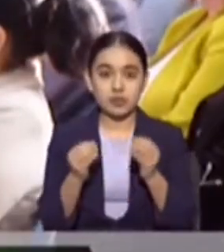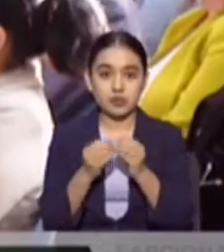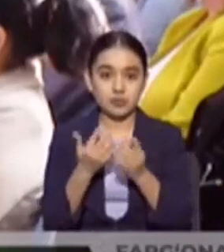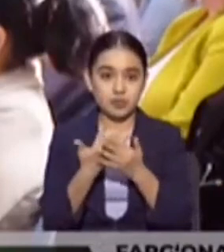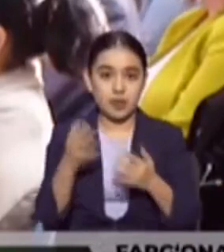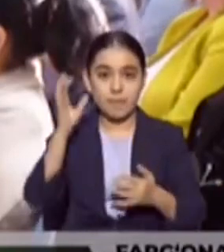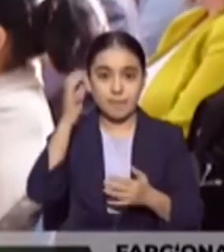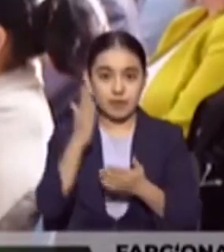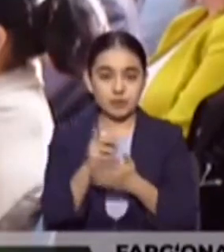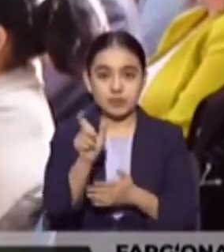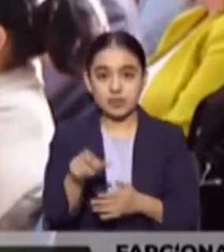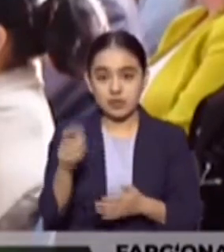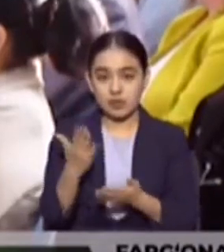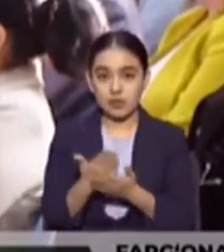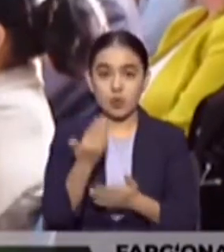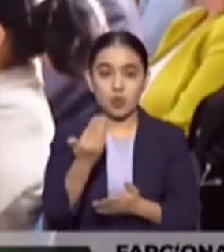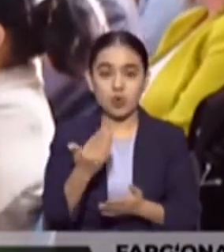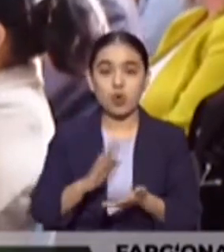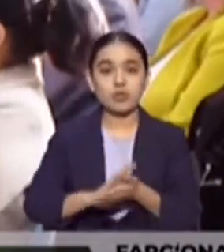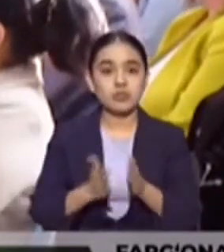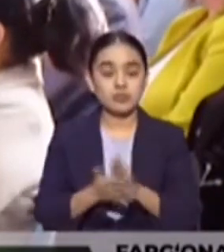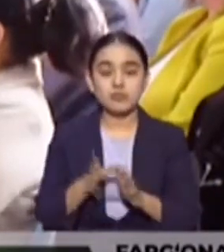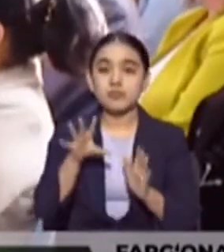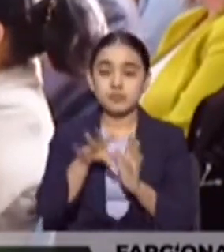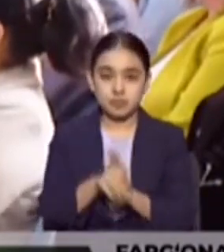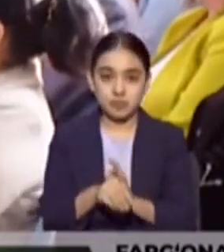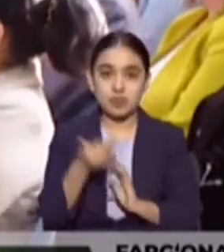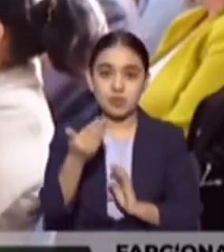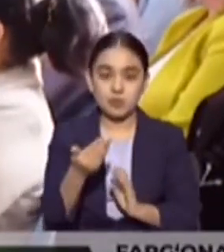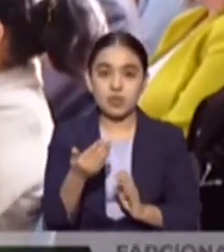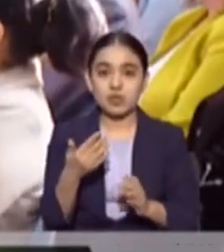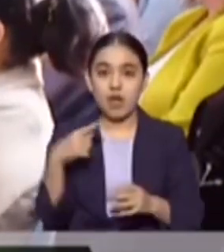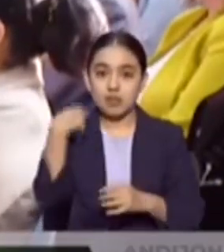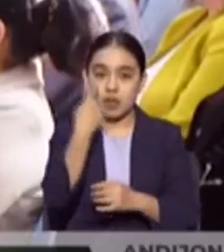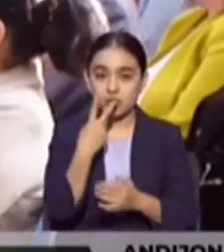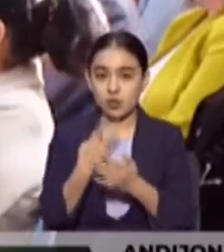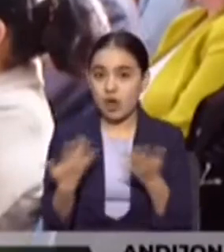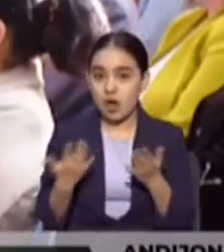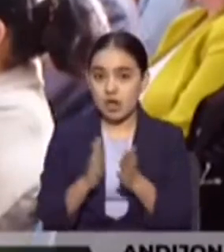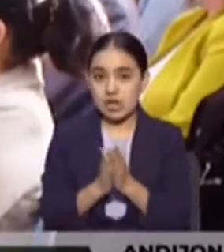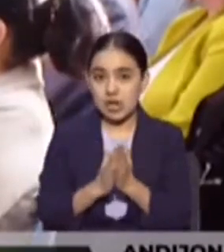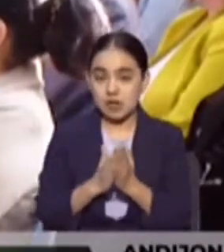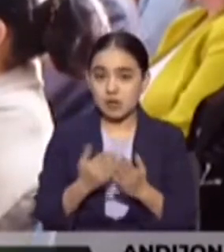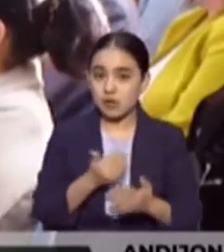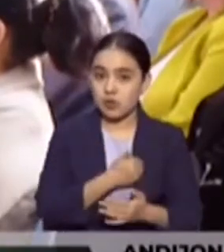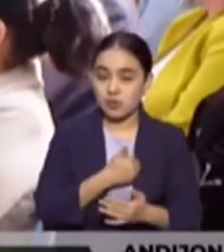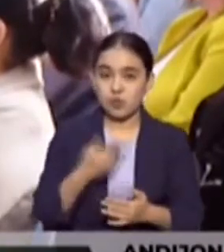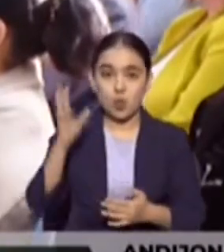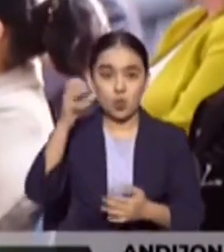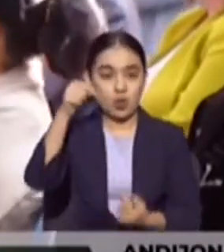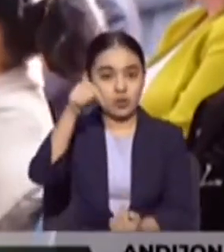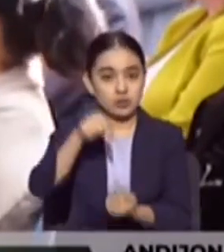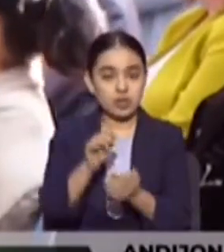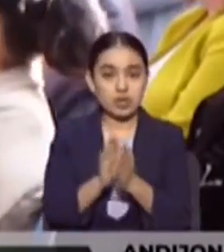xil psixologiyasi bor inson kiradi. Biz ularning holatiga tushib uni tashqi ko'rinishidan qarab qanaqa kitob berishni, uni ruhiyatiga mos